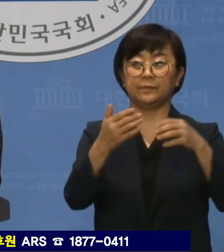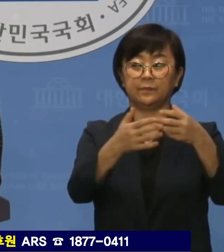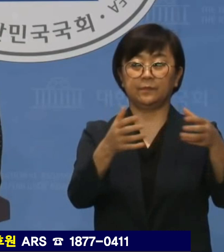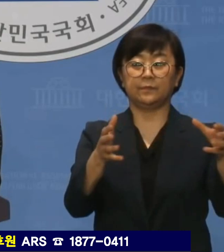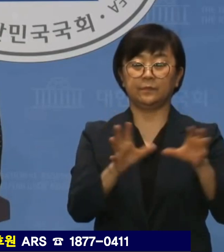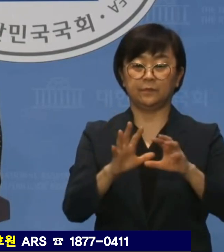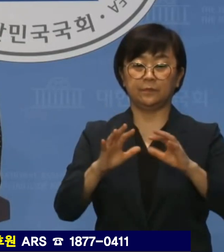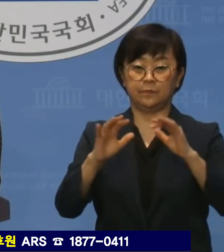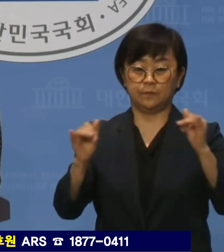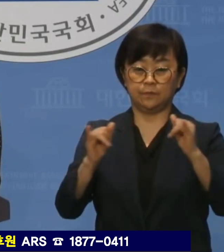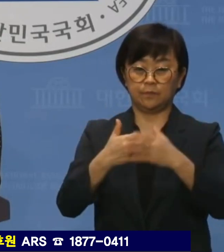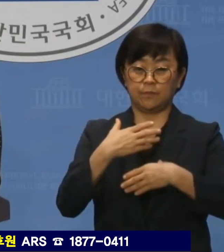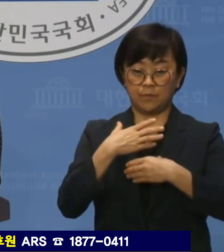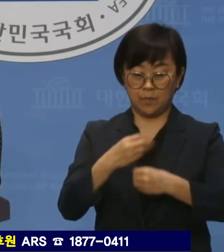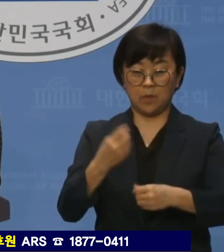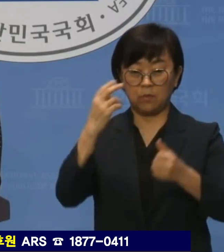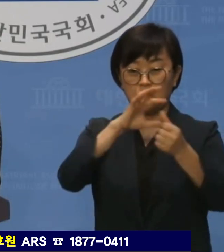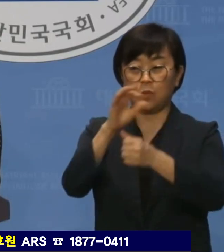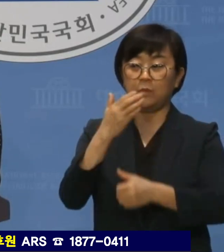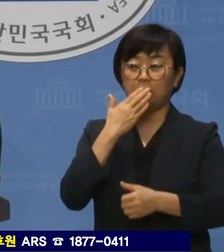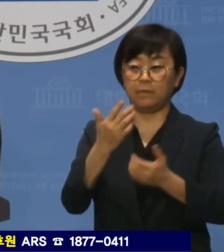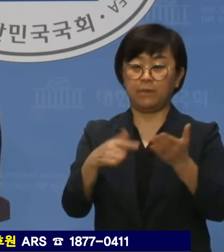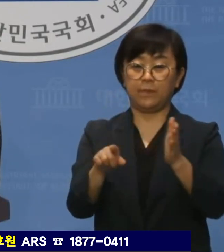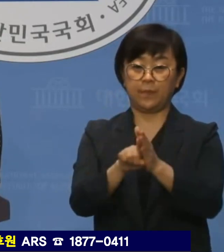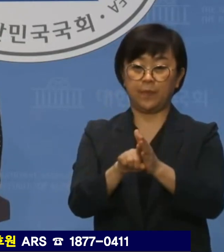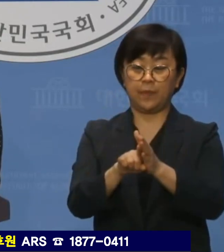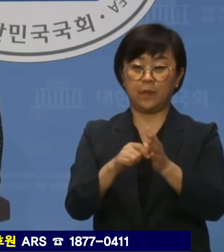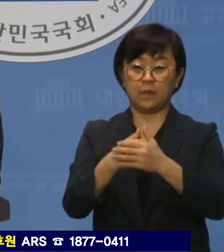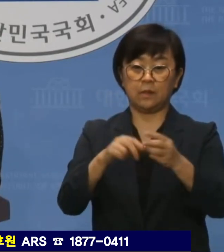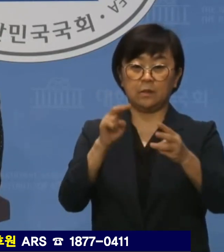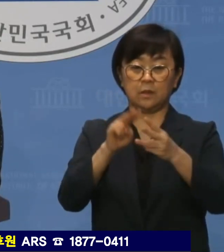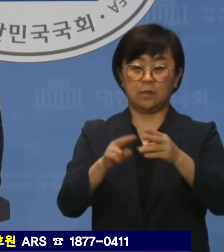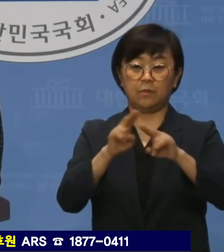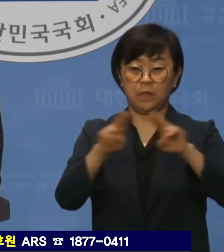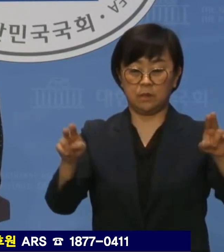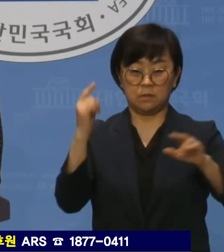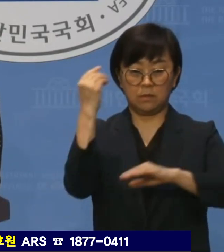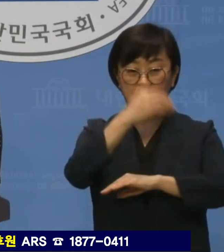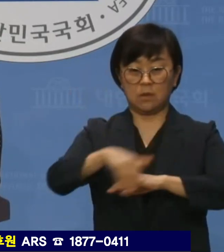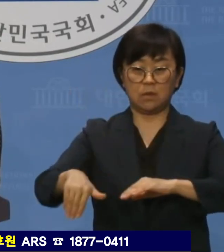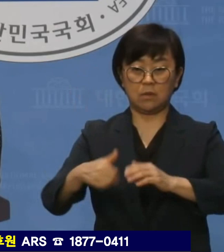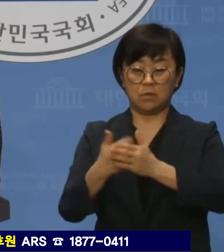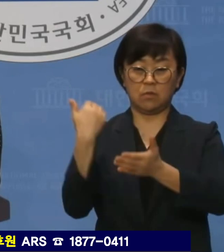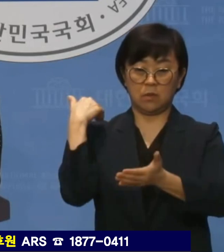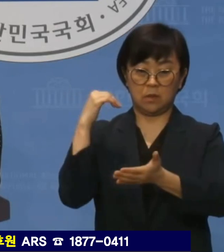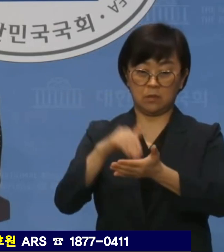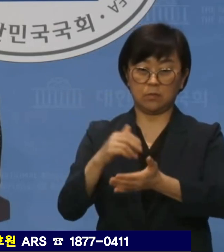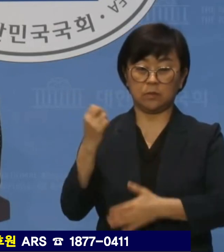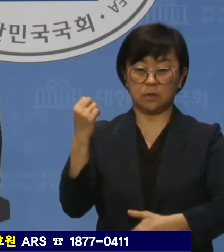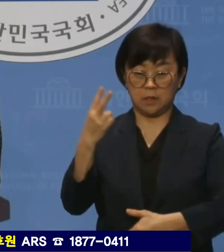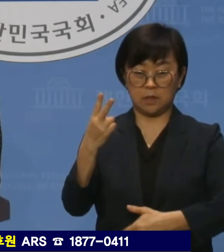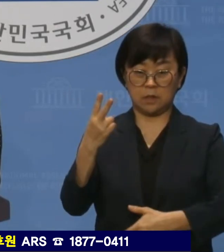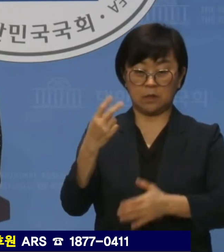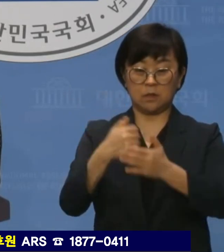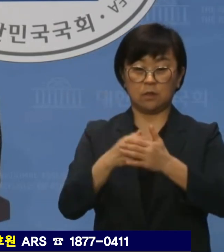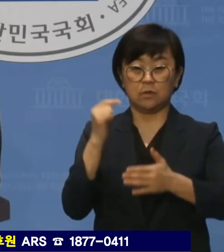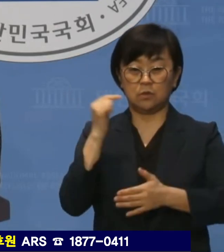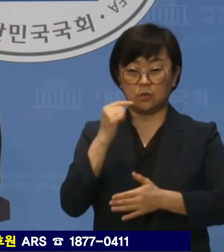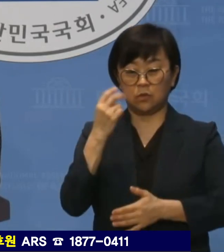더불어민주당은 국민이 안전하게 보호받을 수 있도록 치안센터 폐지 계획을 원점에서 철저히